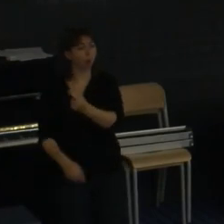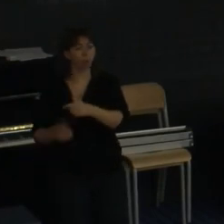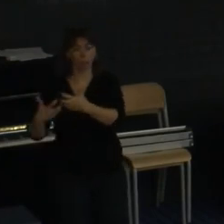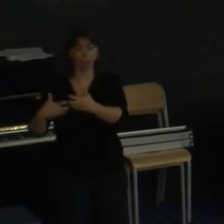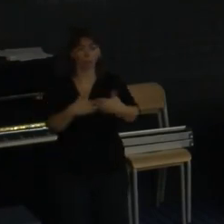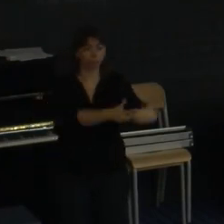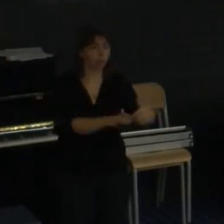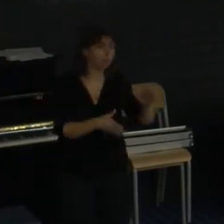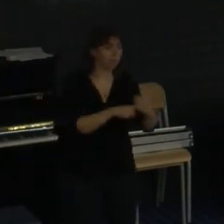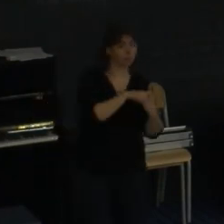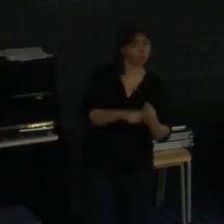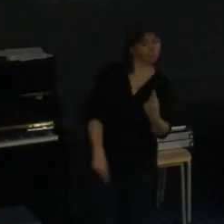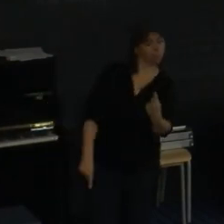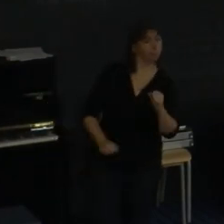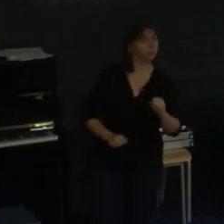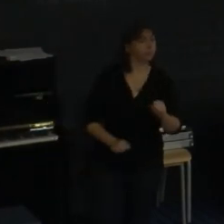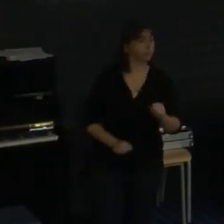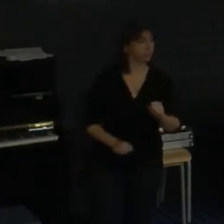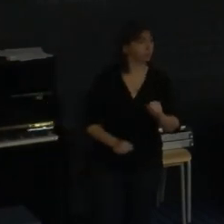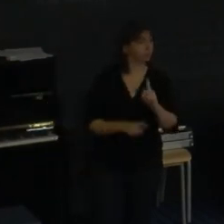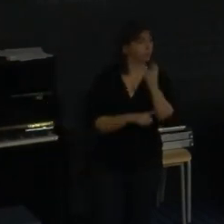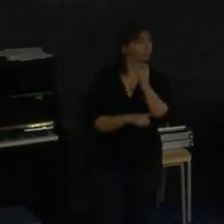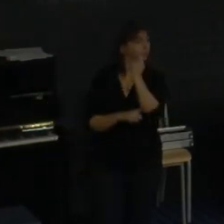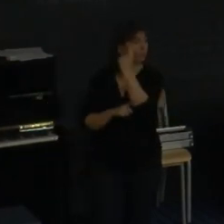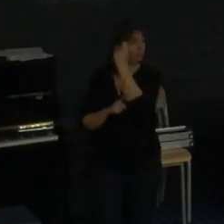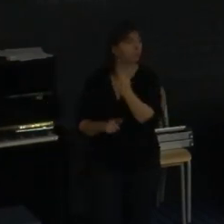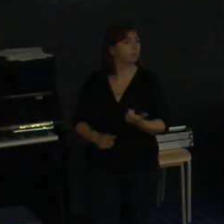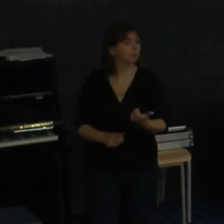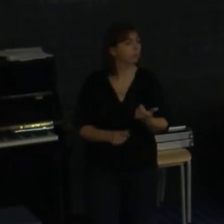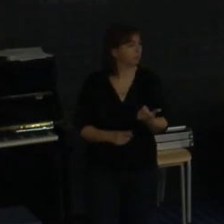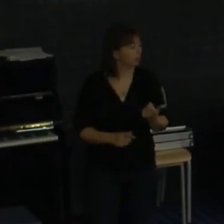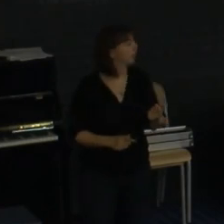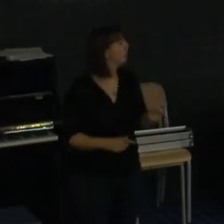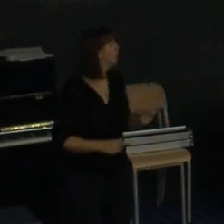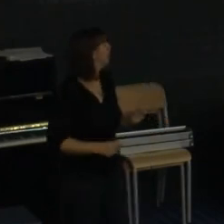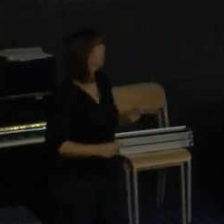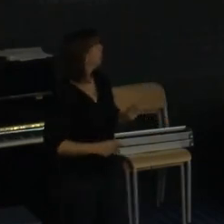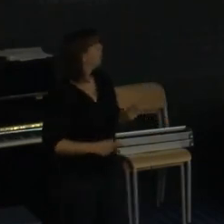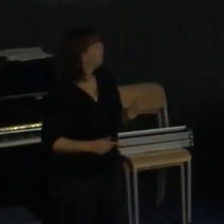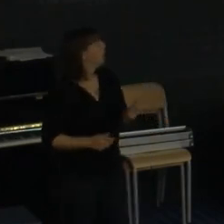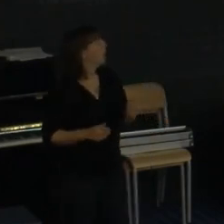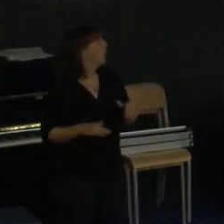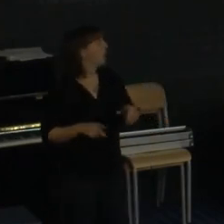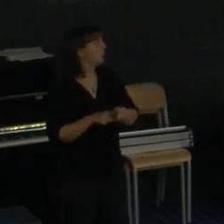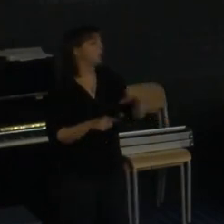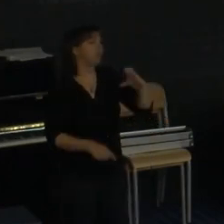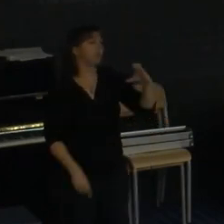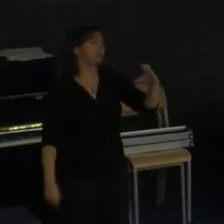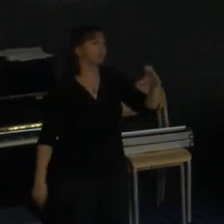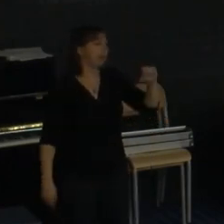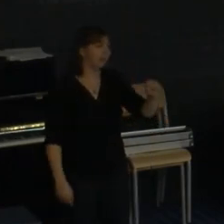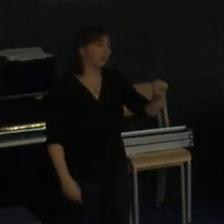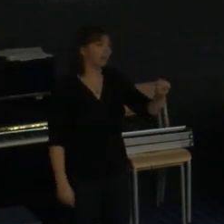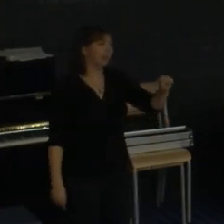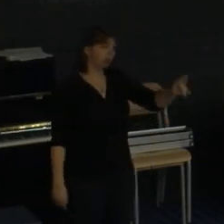ou un autre ou quoi que ce soit. Et ce qui est intéressant, c'est qu'avec ça, on peut aussi le faire en modifiant un peu, on peut le faire avec SSH. Donc, on peut être